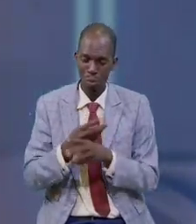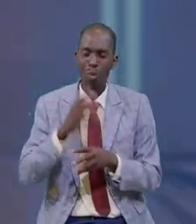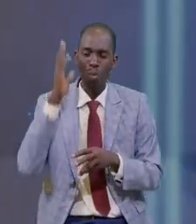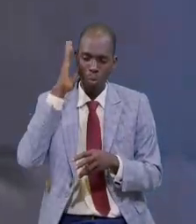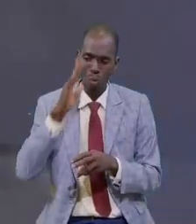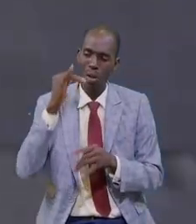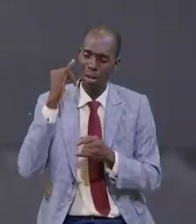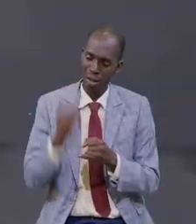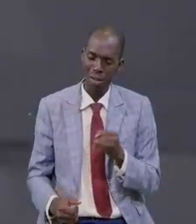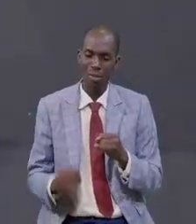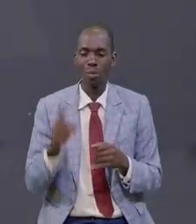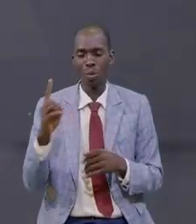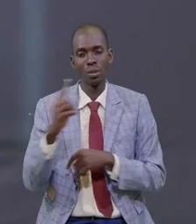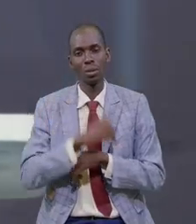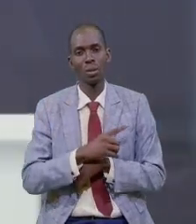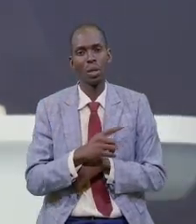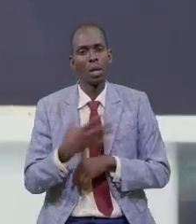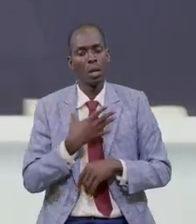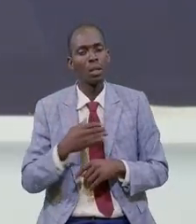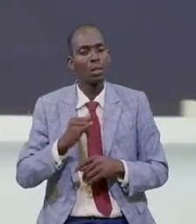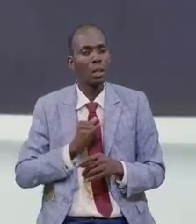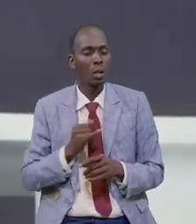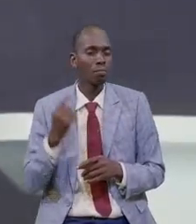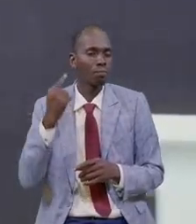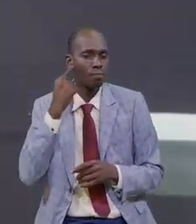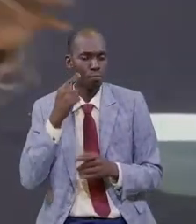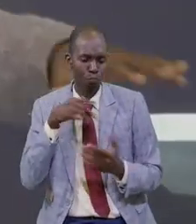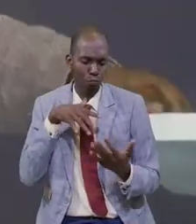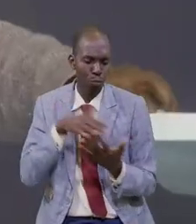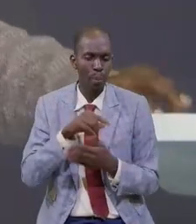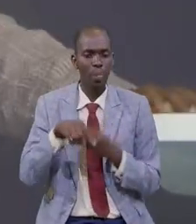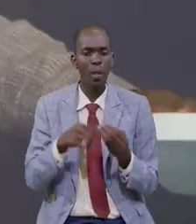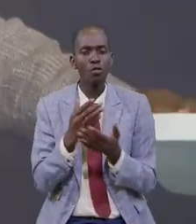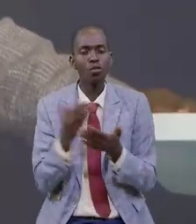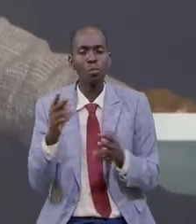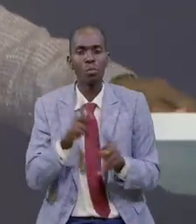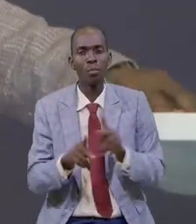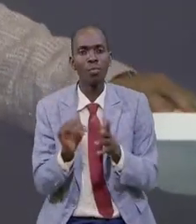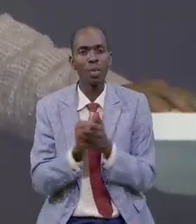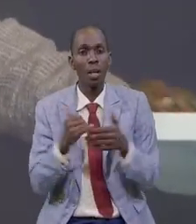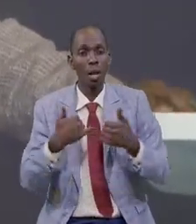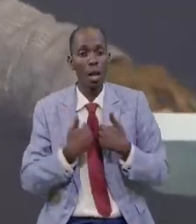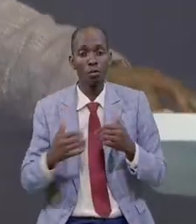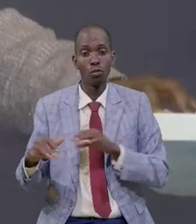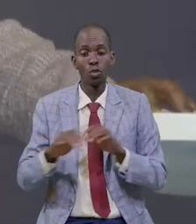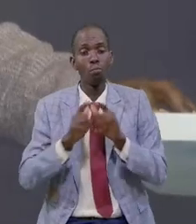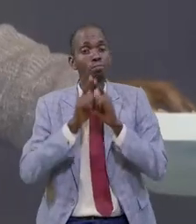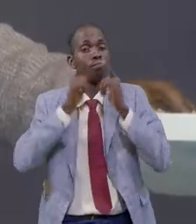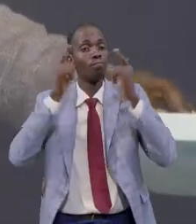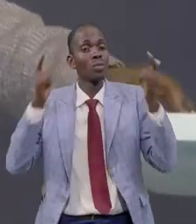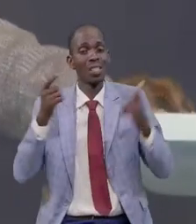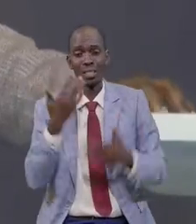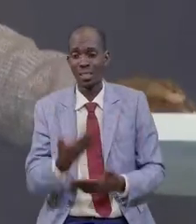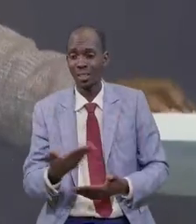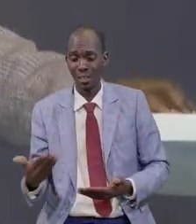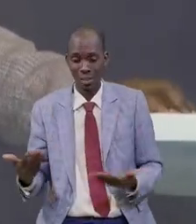je lis que ceux qui ont fait quelque chose de grand ici bas sur la terre et